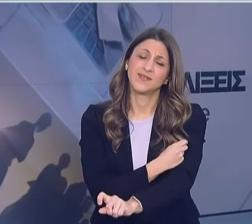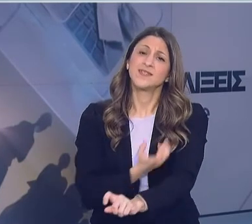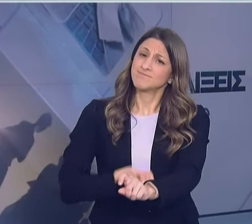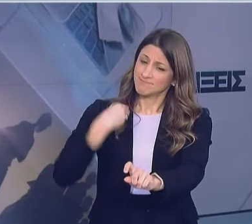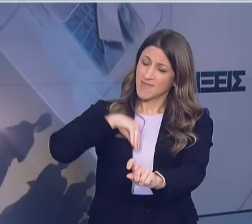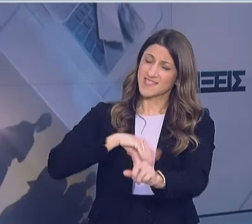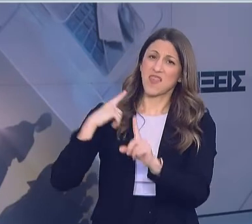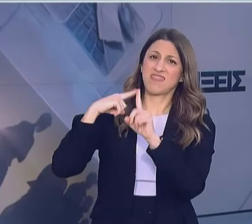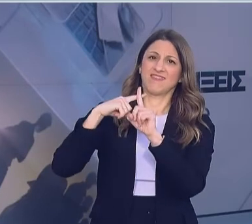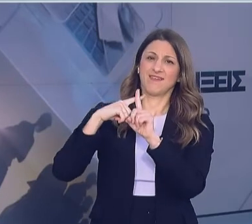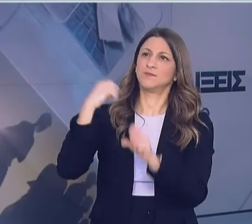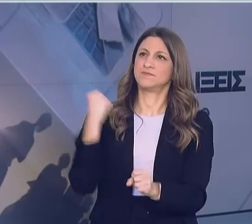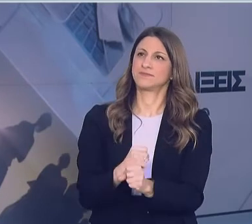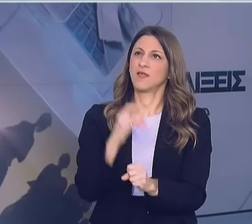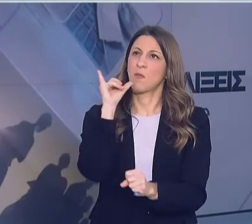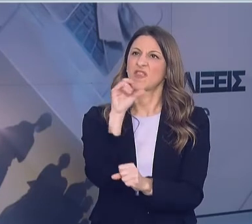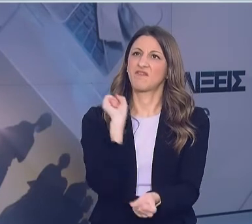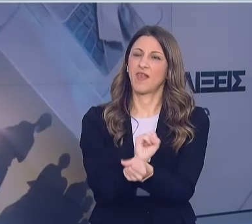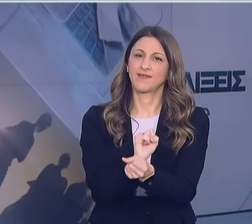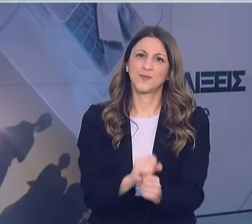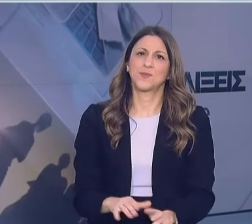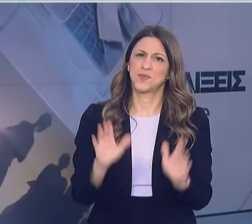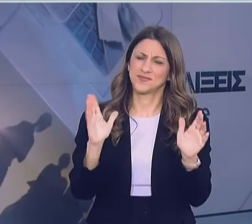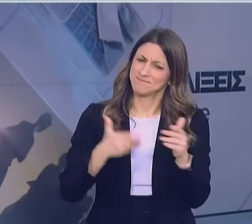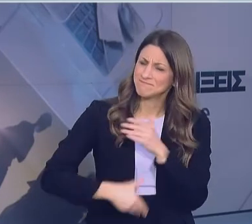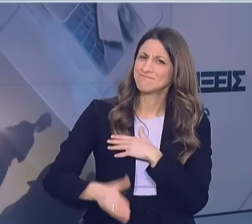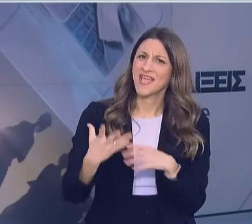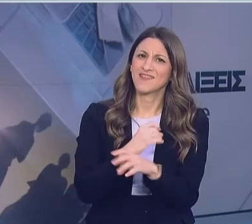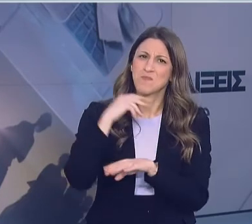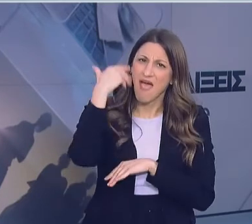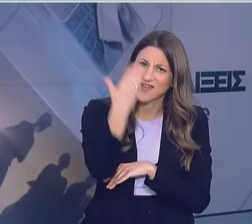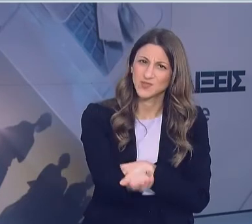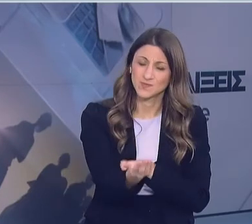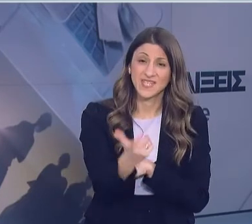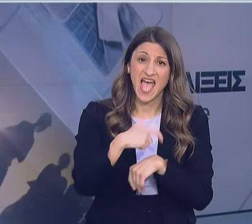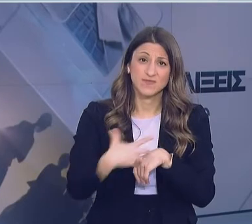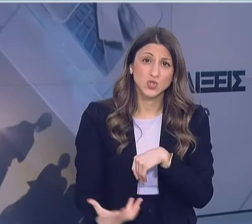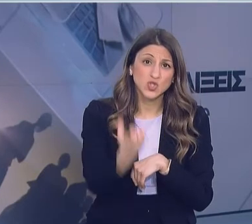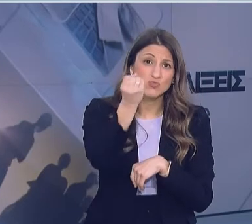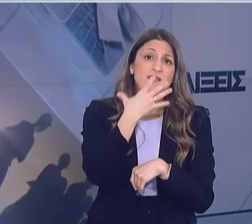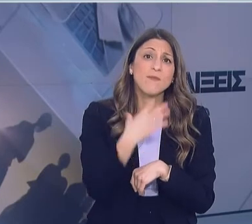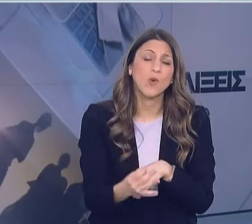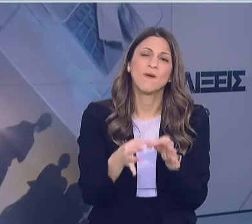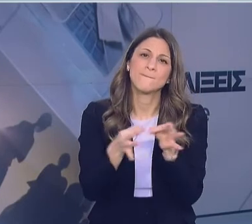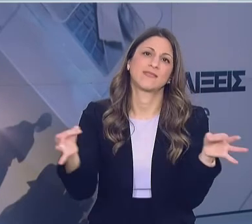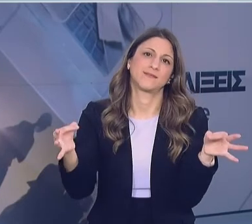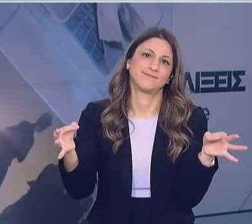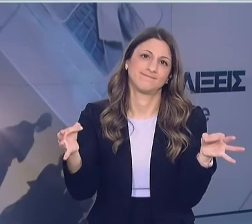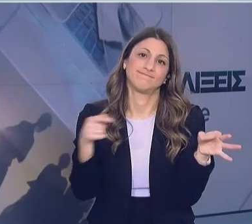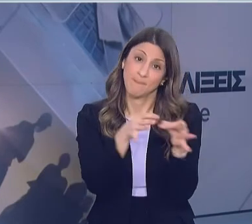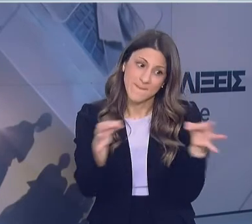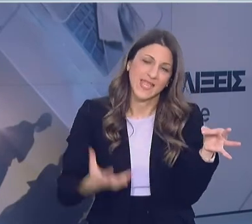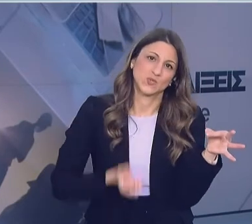μέσα. Αλλά αυτή τη στιγμή αυτά τα μέτρα είναι που μας σώζουν. Σώζουν ζωές κάθε